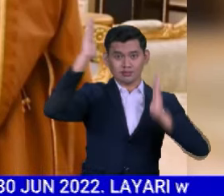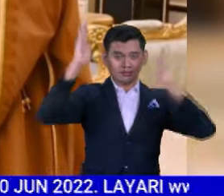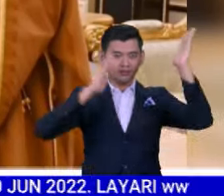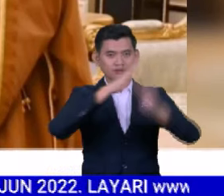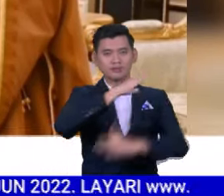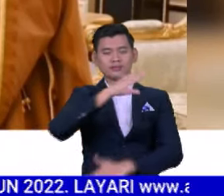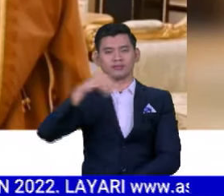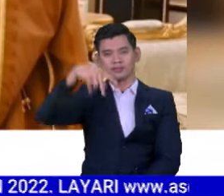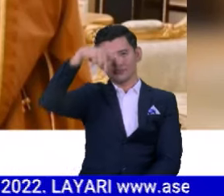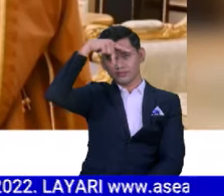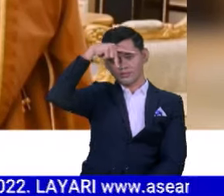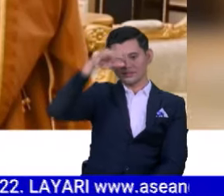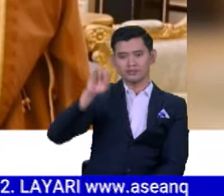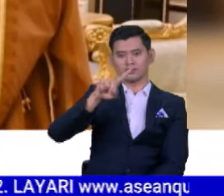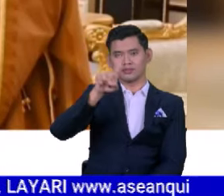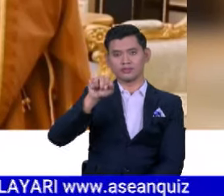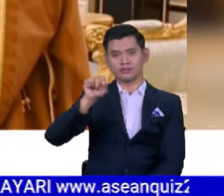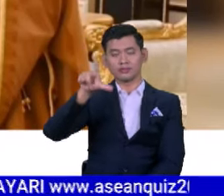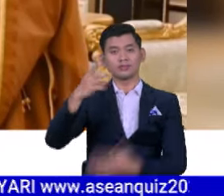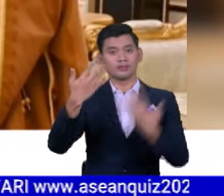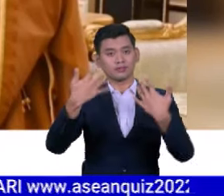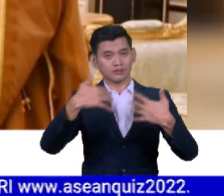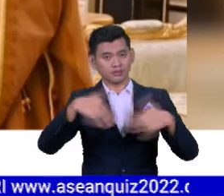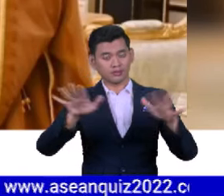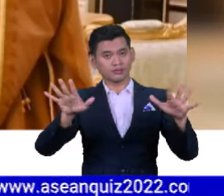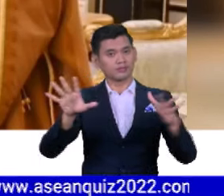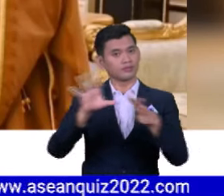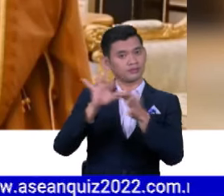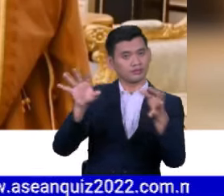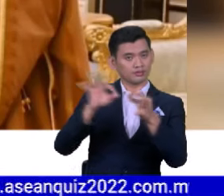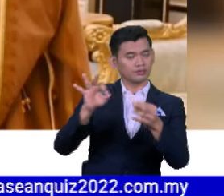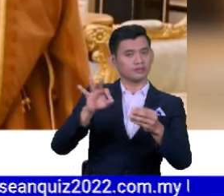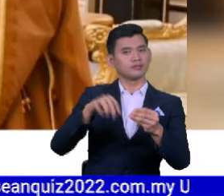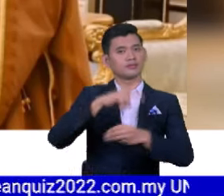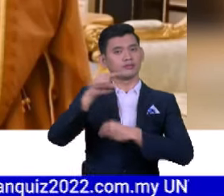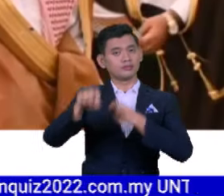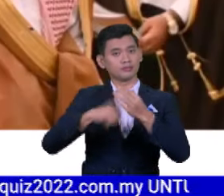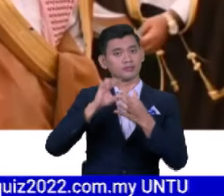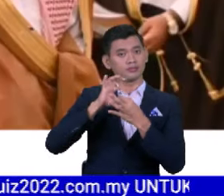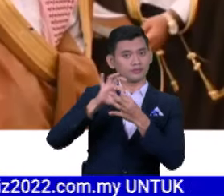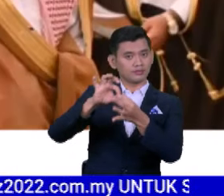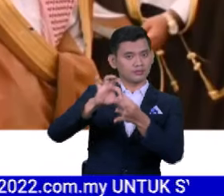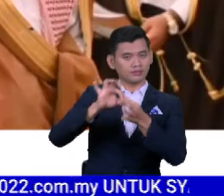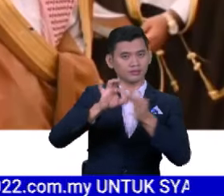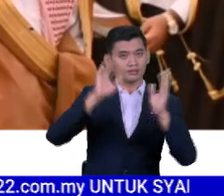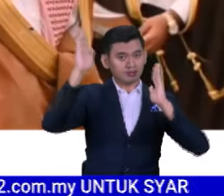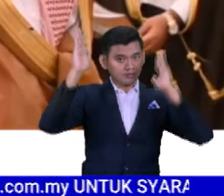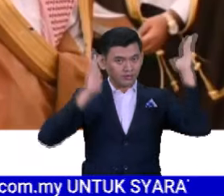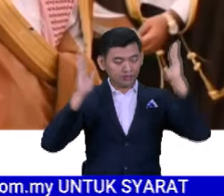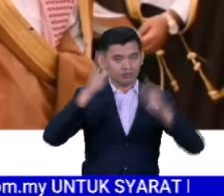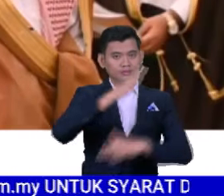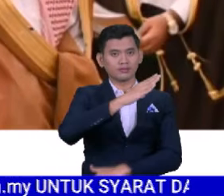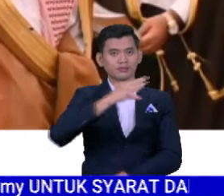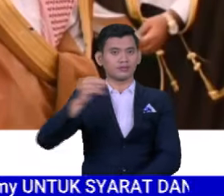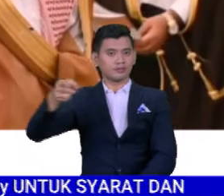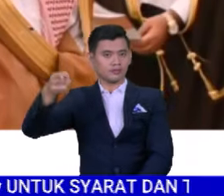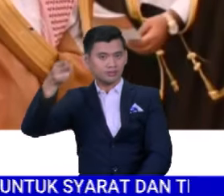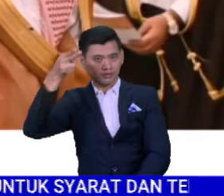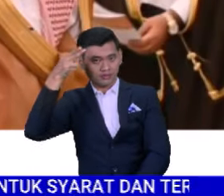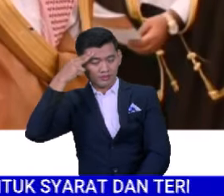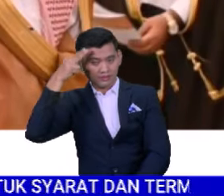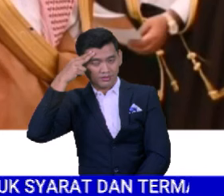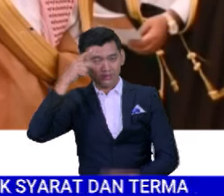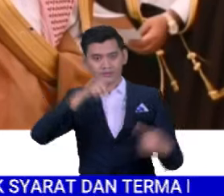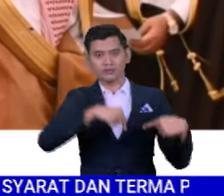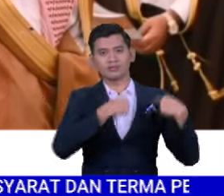Putera Faisal telah menyentuh berkenaan hubungan dua hala dan persahabatan yang utuh terjalin antara kerajaan kedua-dua negara